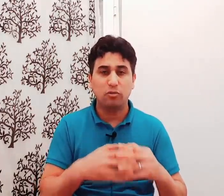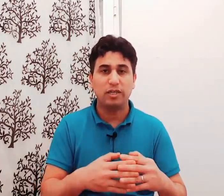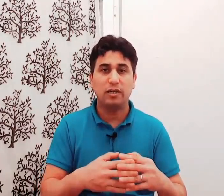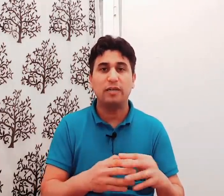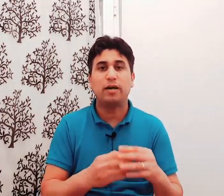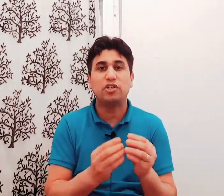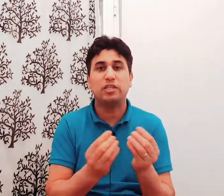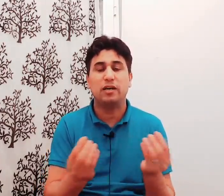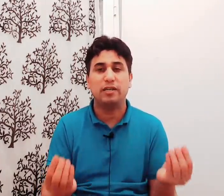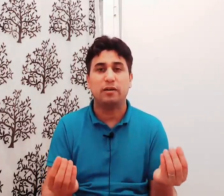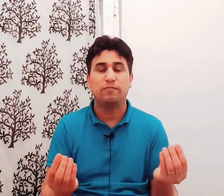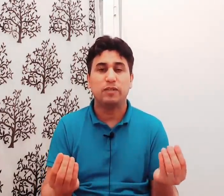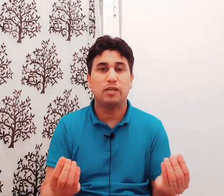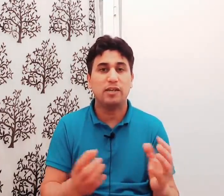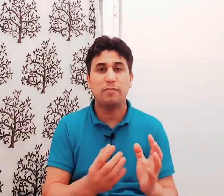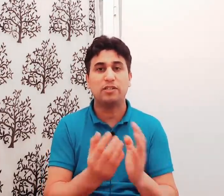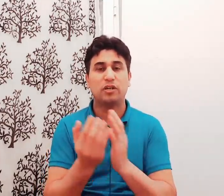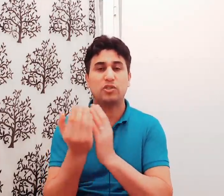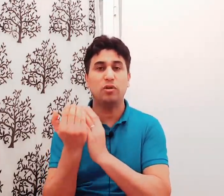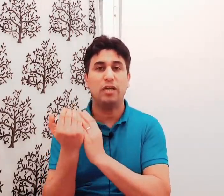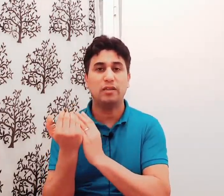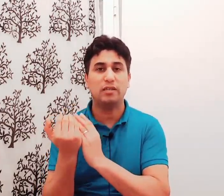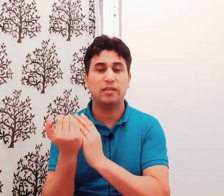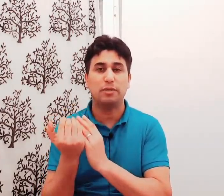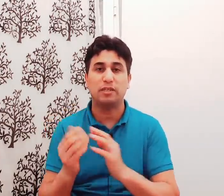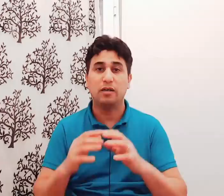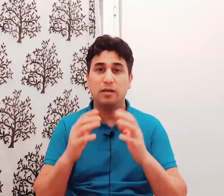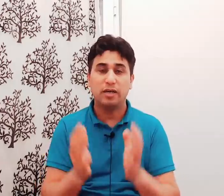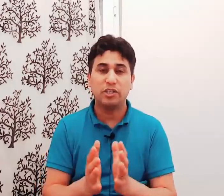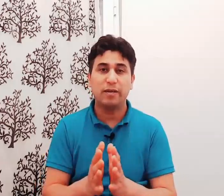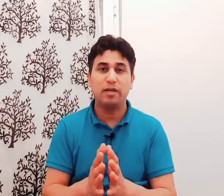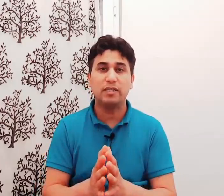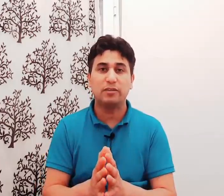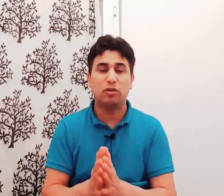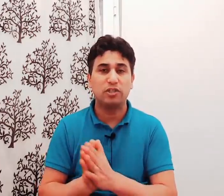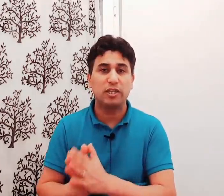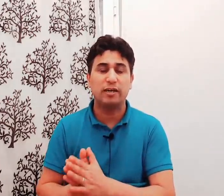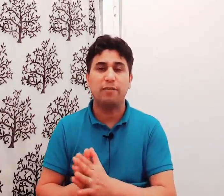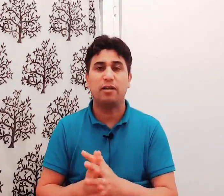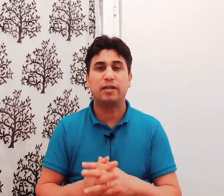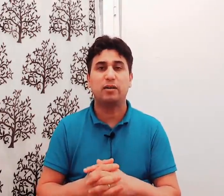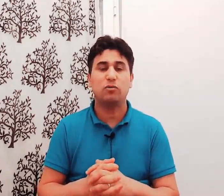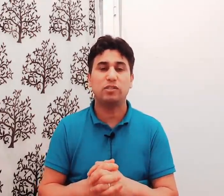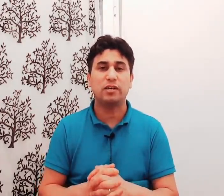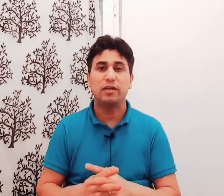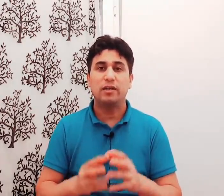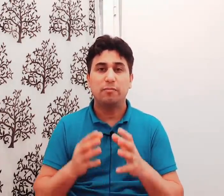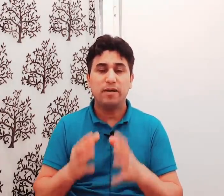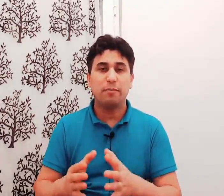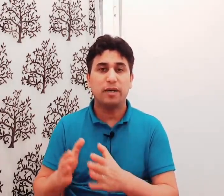يبداو يتمشاو عليها، اللي باقا جديده علينا. علاش؟ لان ما غاديش نرجعوا للحياه ديالنا الطبيعيه. هادشي كامل اللي ذكرته ولا هادشي اللي قال كامل اللي قال